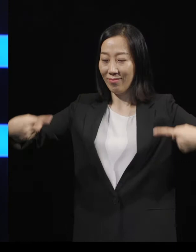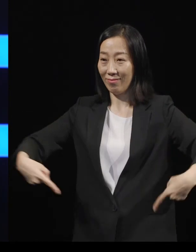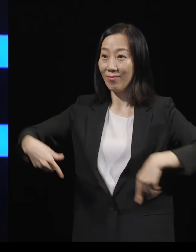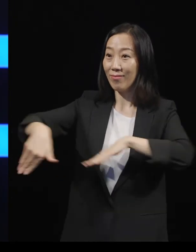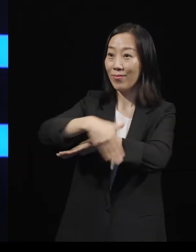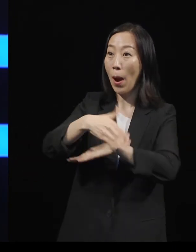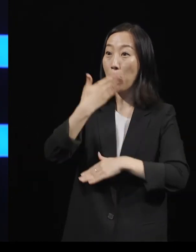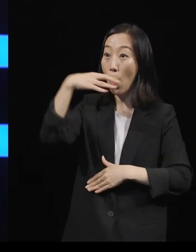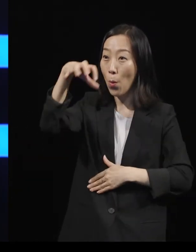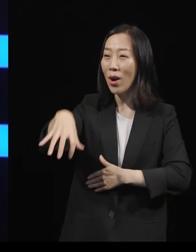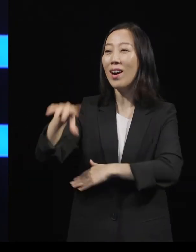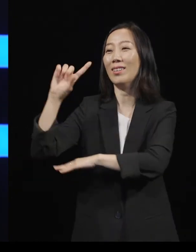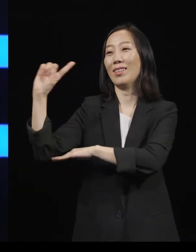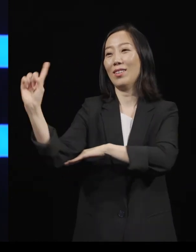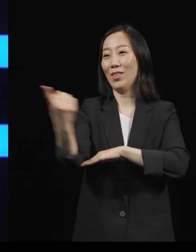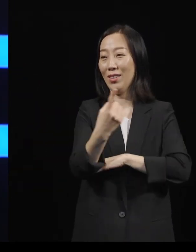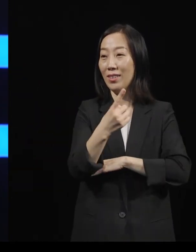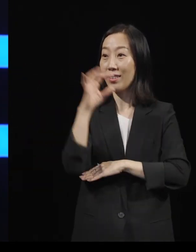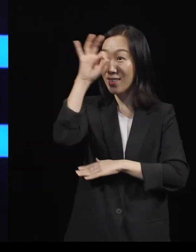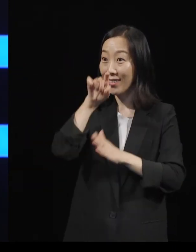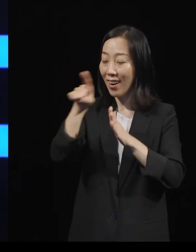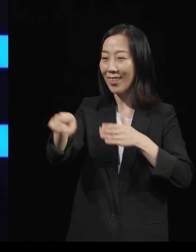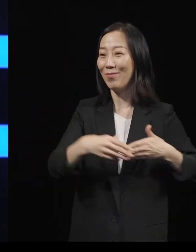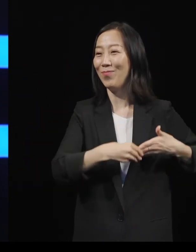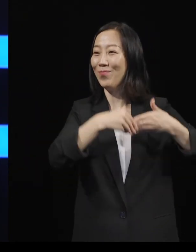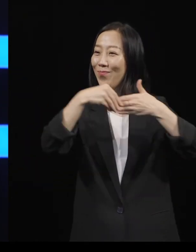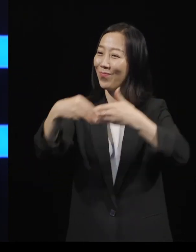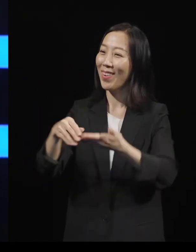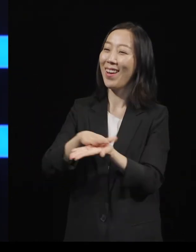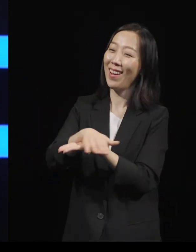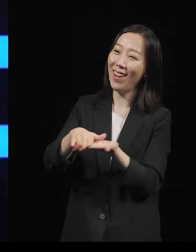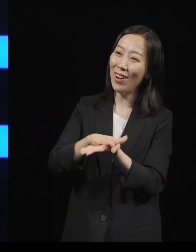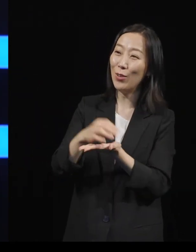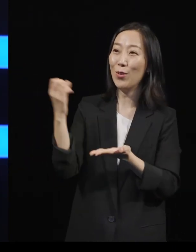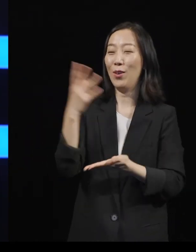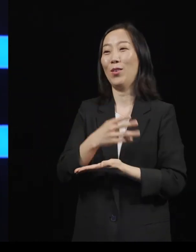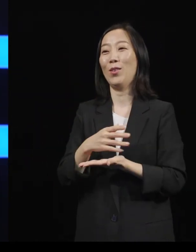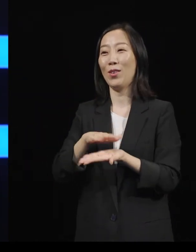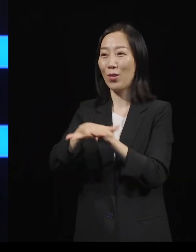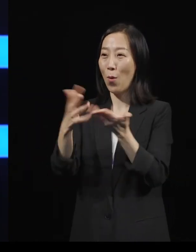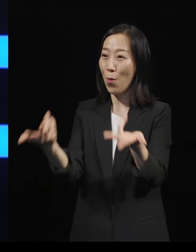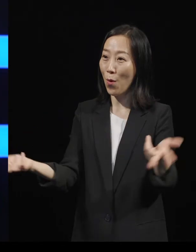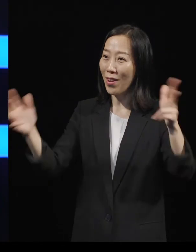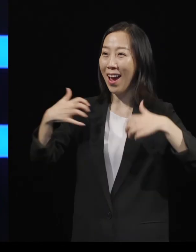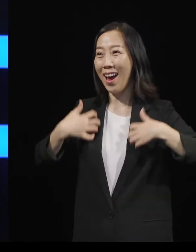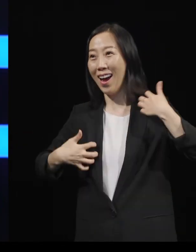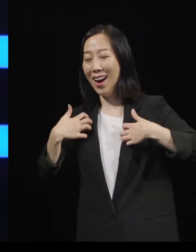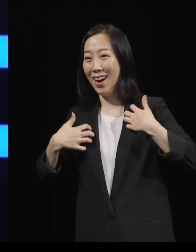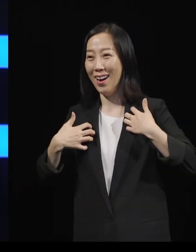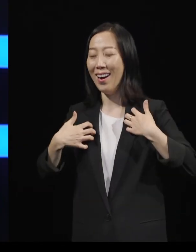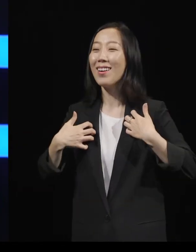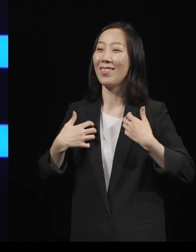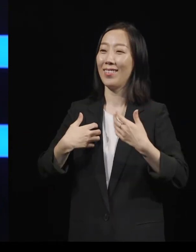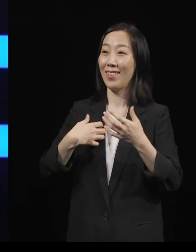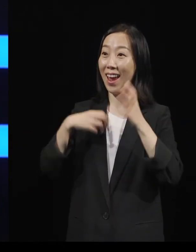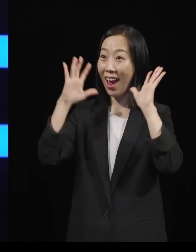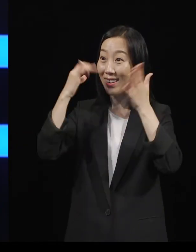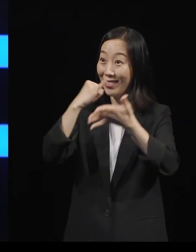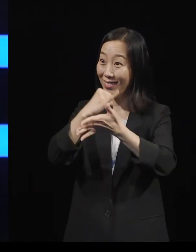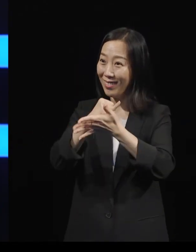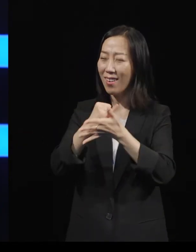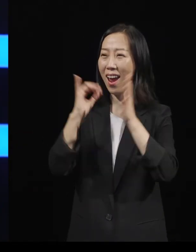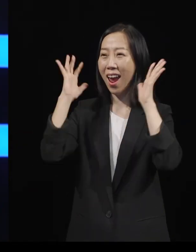있는 야구장을 찾아서 즐기기도 합니다. 그리고 놀이동산에 가서 신나게 놀기도 하고요. 저희 아이 놀이기구